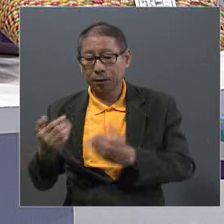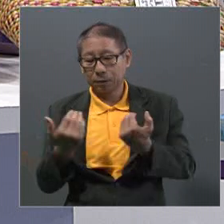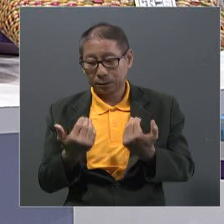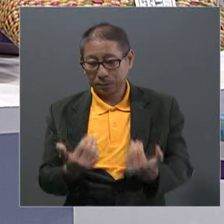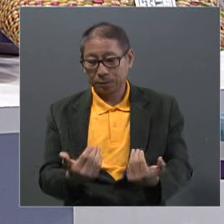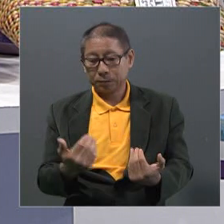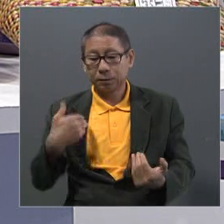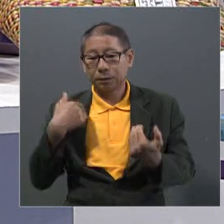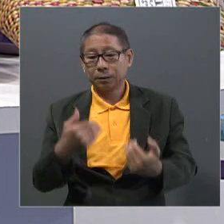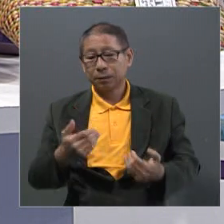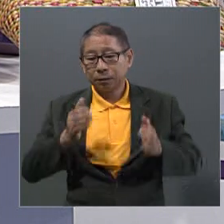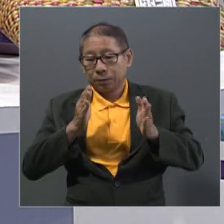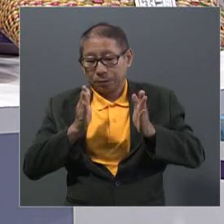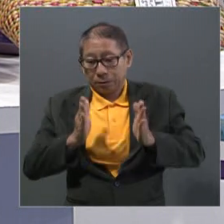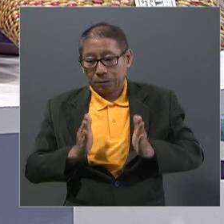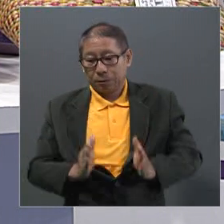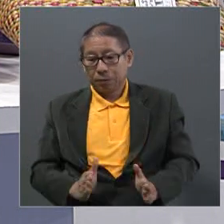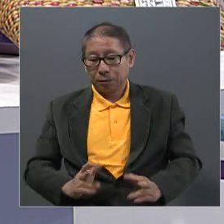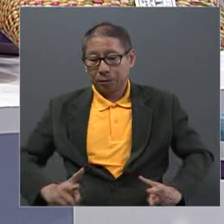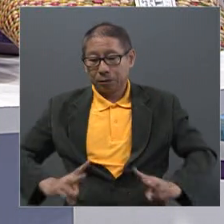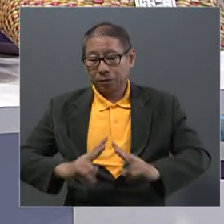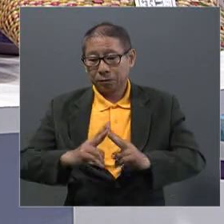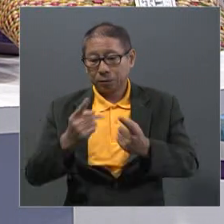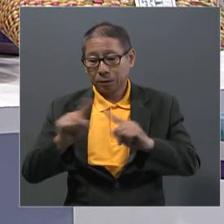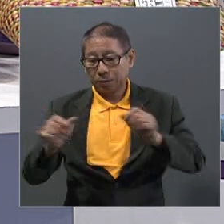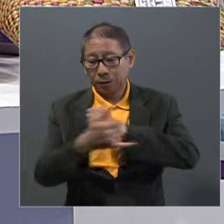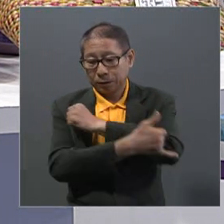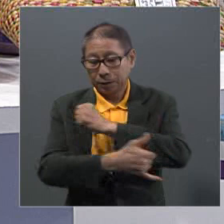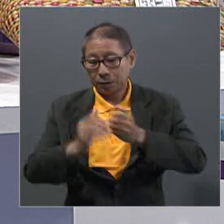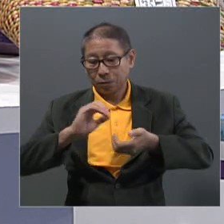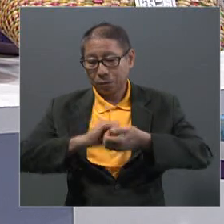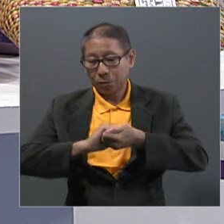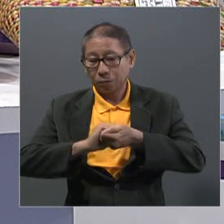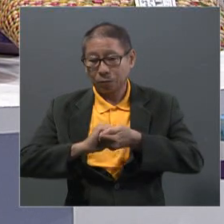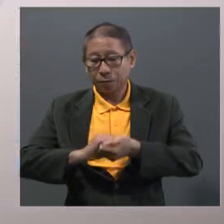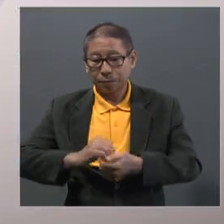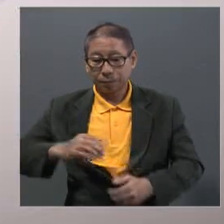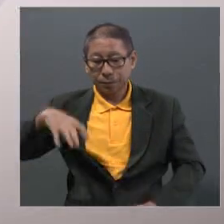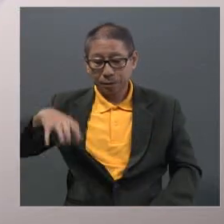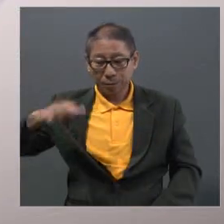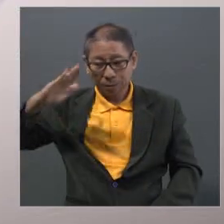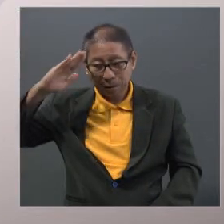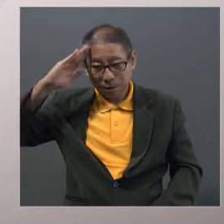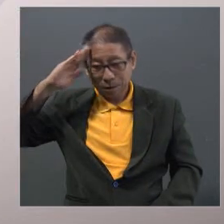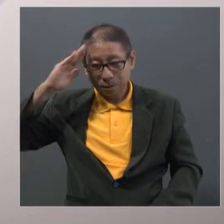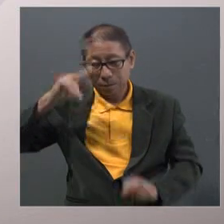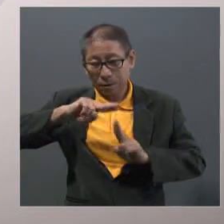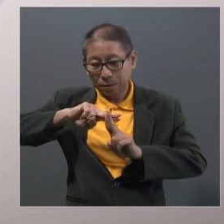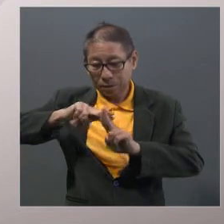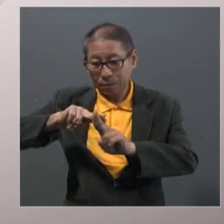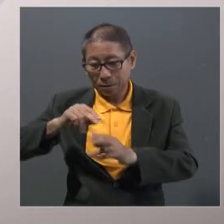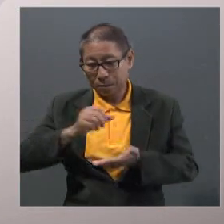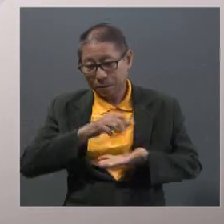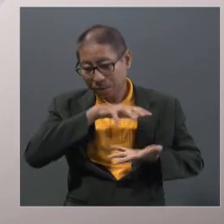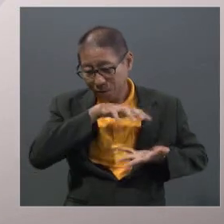ขณะที่เรื่องของด้านมนุษยธรรมทางกระทรวงการต่างประเทศก็ร่วมกับกองทัพบกและสภากาชาตไทยครับทรงมอบสิ่งของช่วยเหลือ